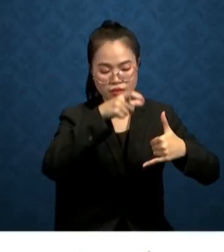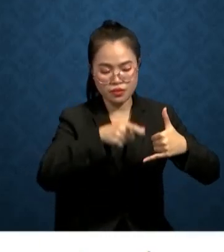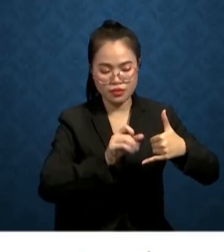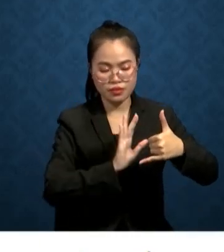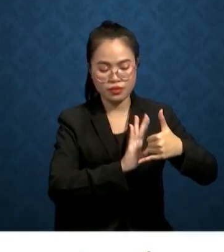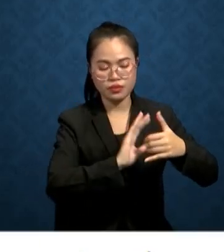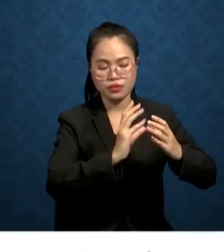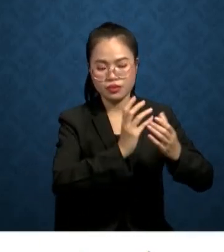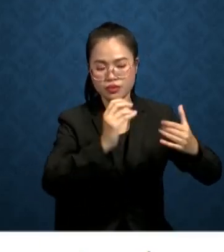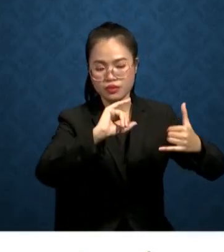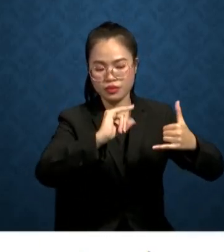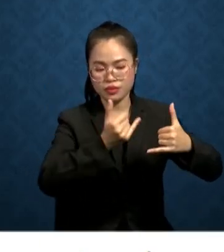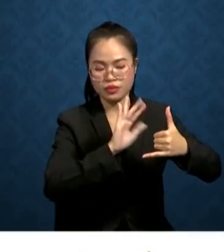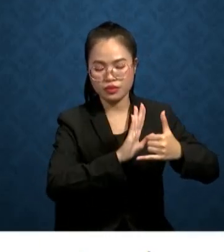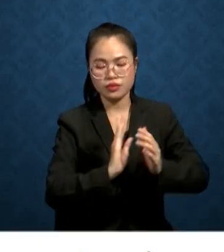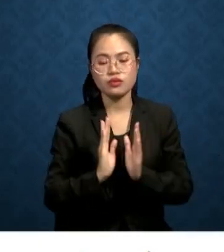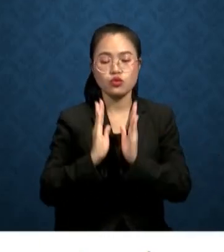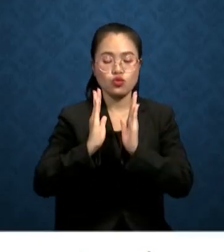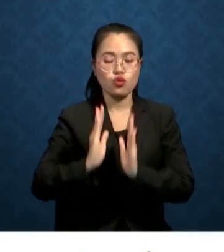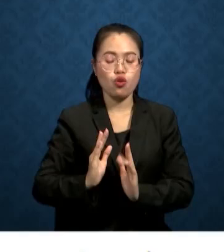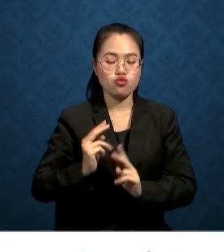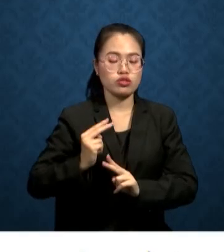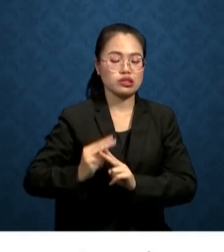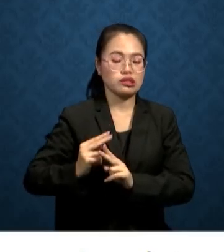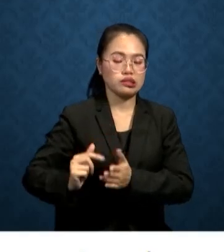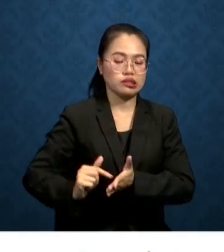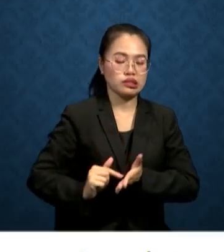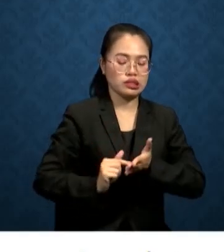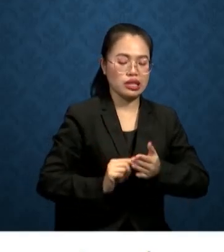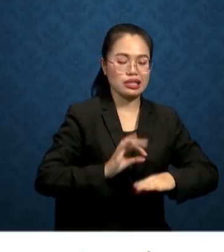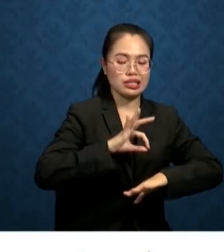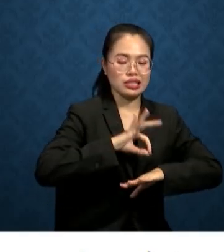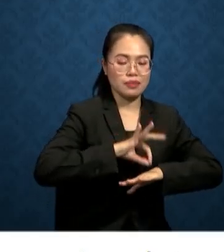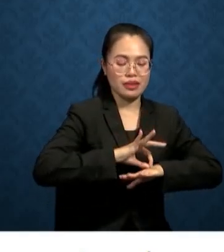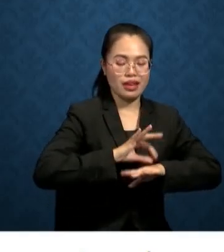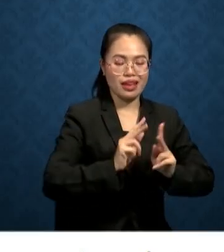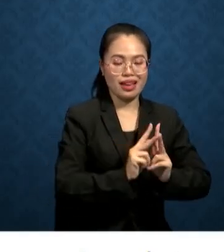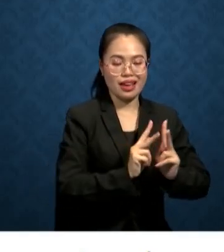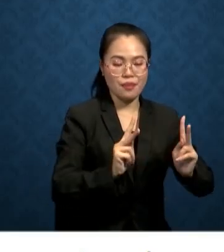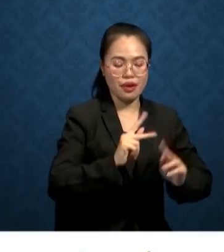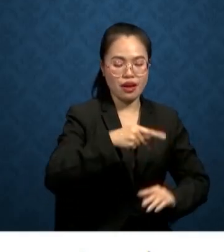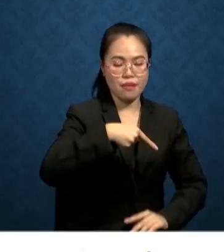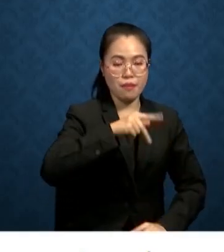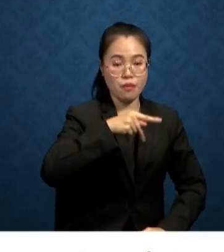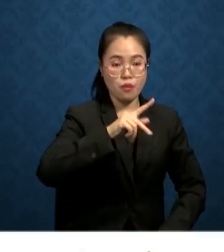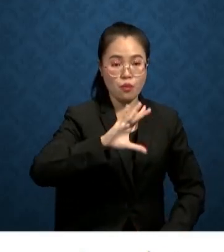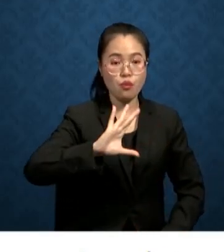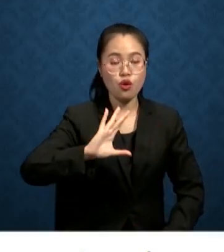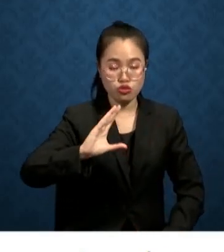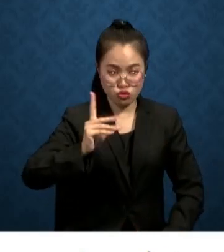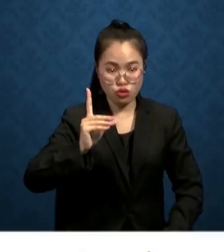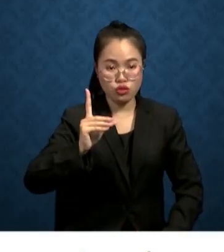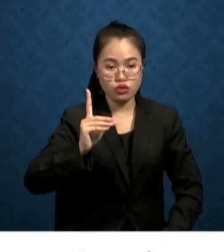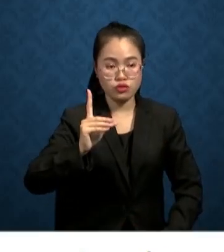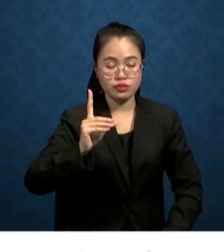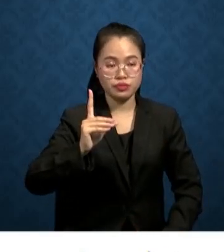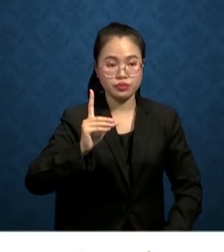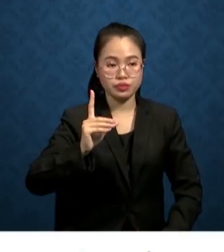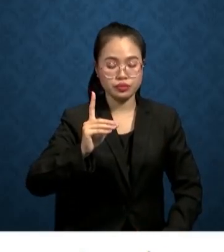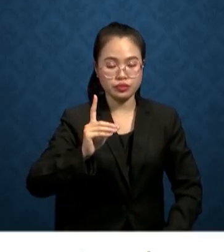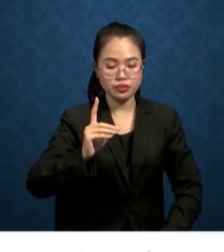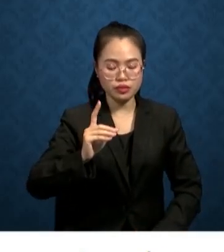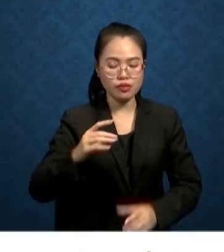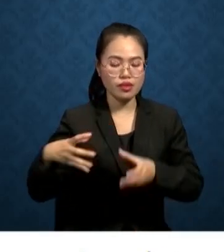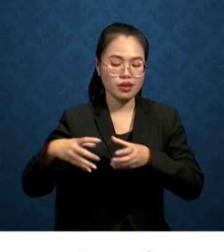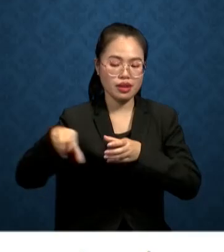บุคคลผู้ได้รับการเสนอชื่อให้ดำรงตำแหน่งกรรมการป้องกันและปราบปรามการทุจริตแห่งชาติจำนวน